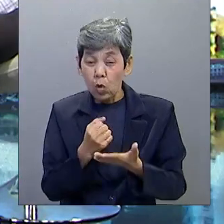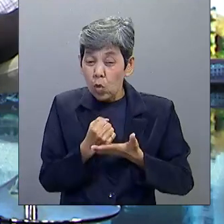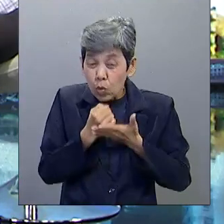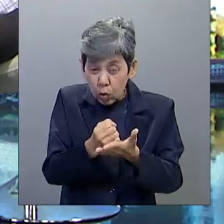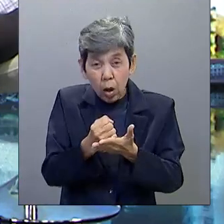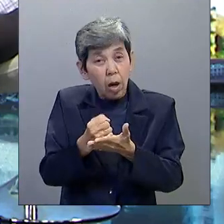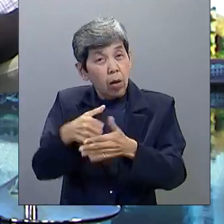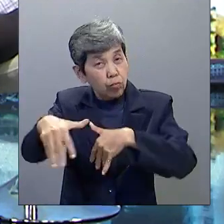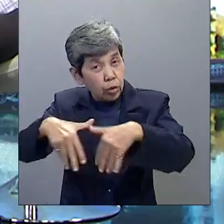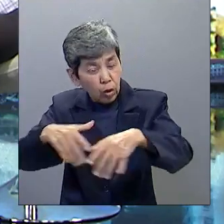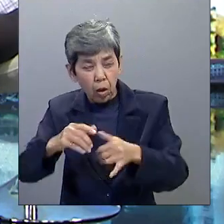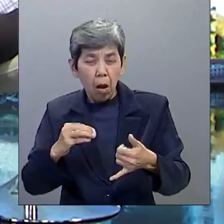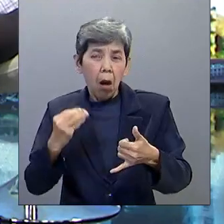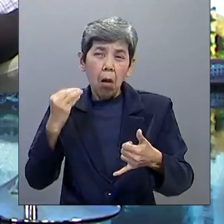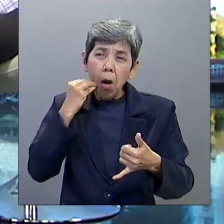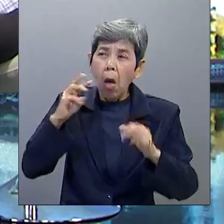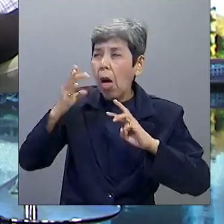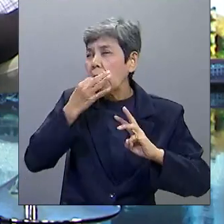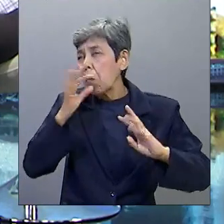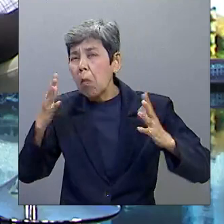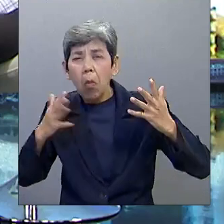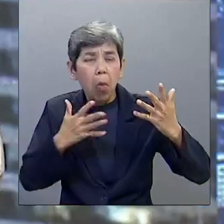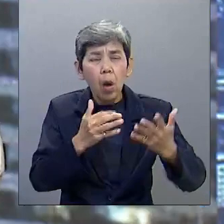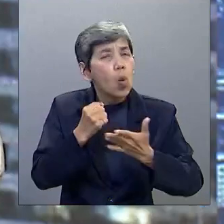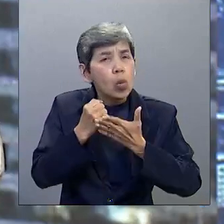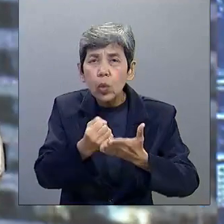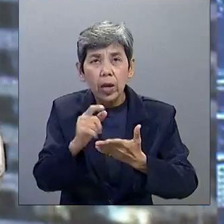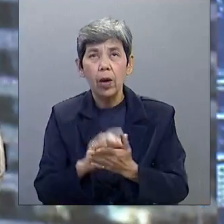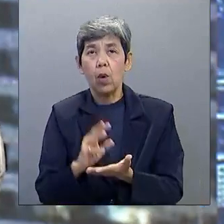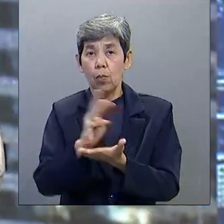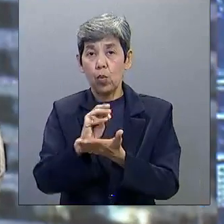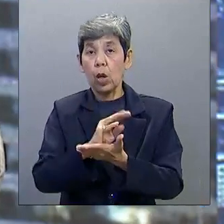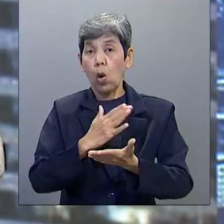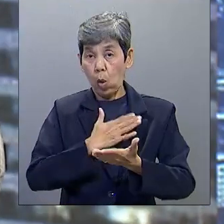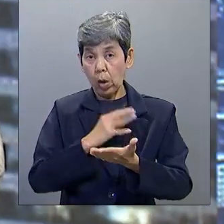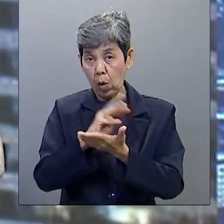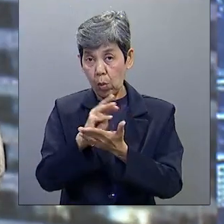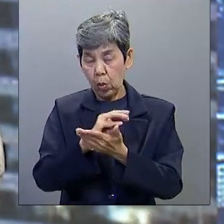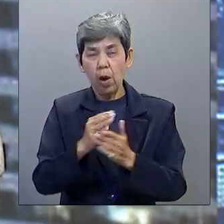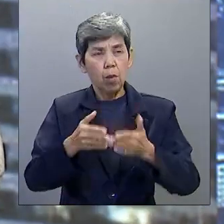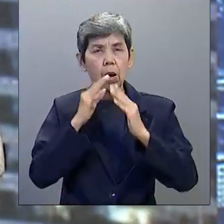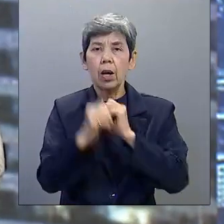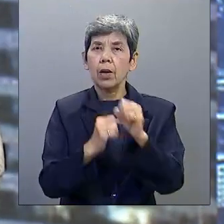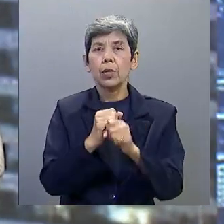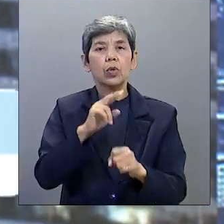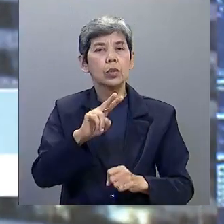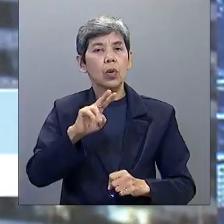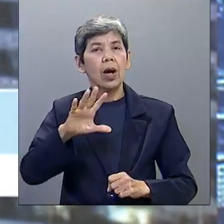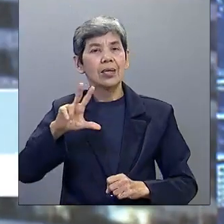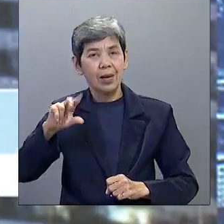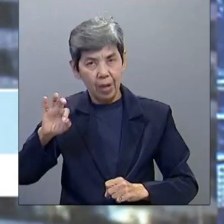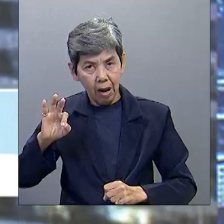กับพี่ๆคนไร้บ้านตอนนี้ดำเนินการยังไงบ้างคะ มูลนิธิอิสระชนนะคะเราเกิดมาตั้งแต่ปี2539